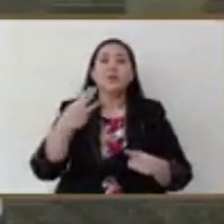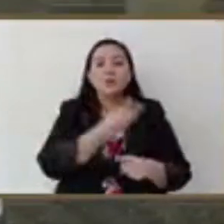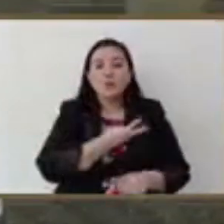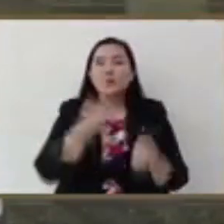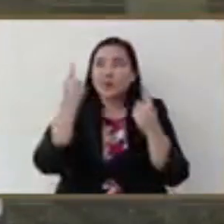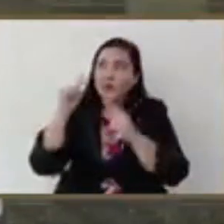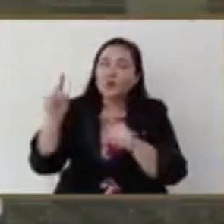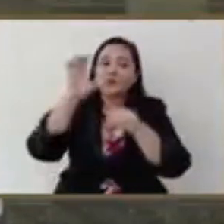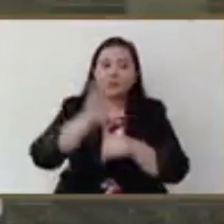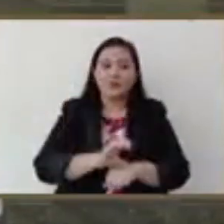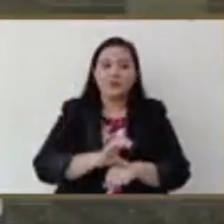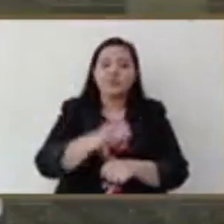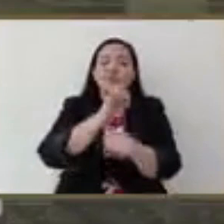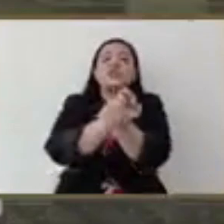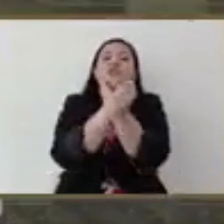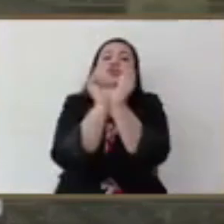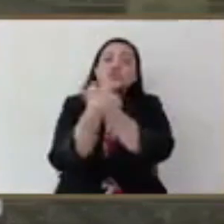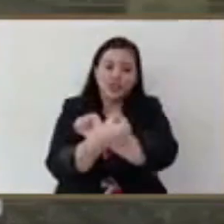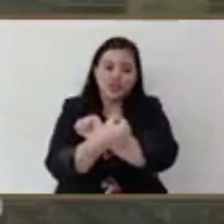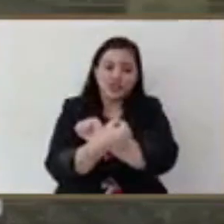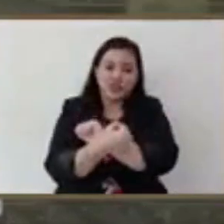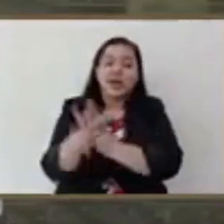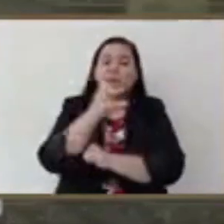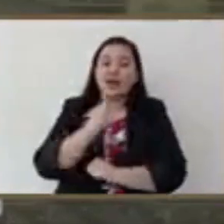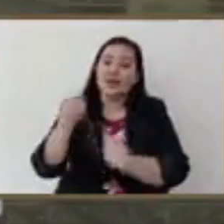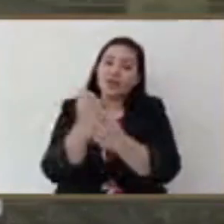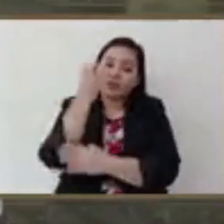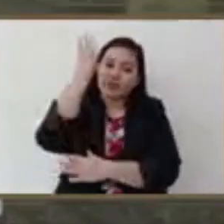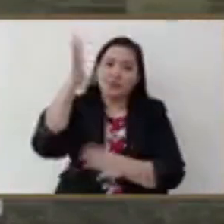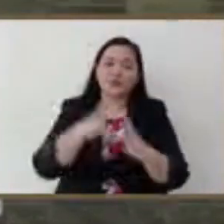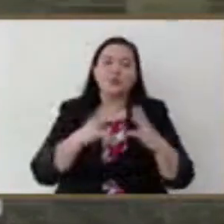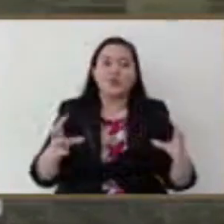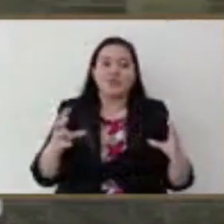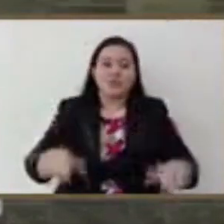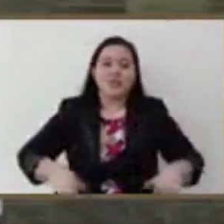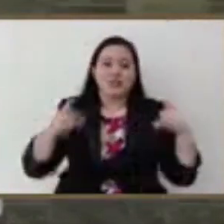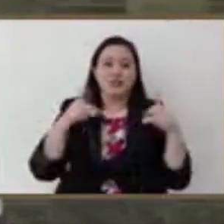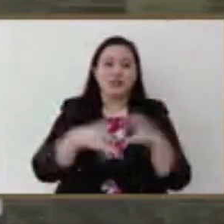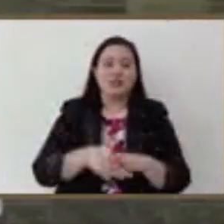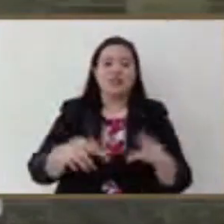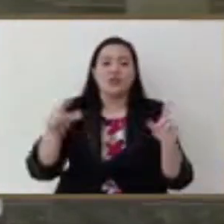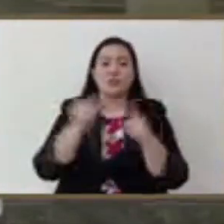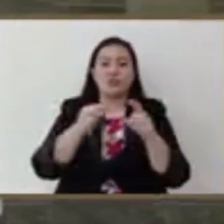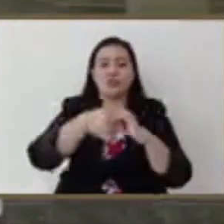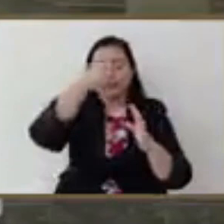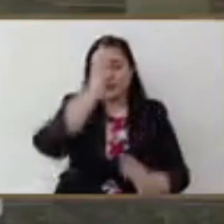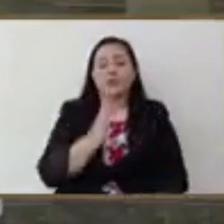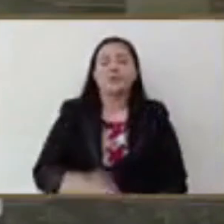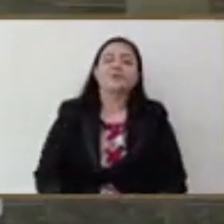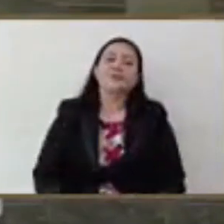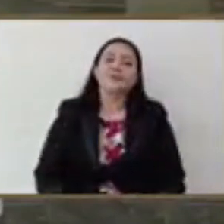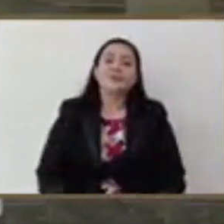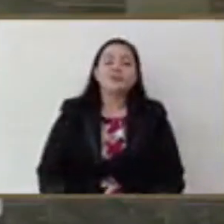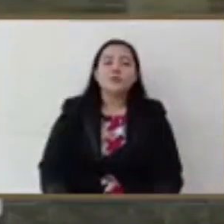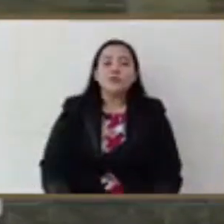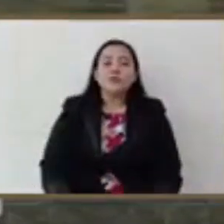po natin yan ng kasaganaan ng salita ng Diyos. I hope you get that. Secondly, makikita po natin dito,